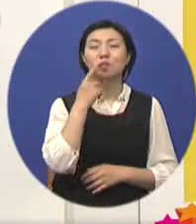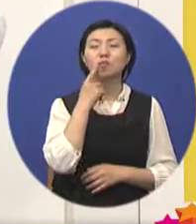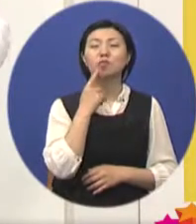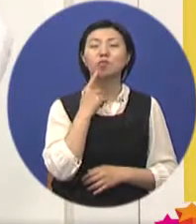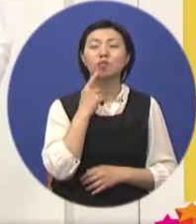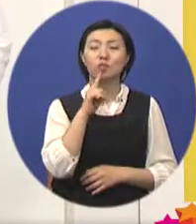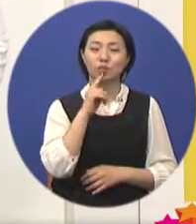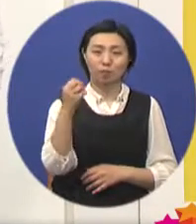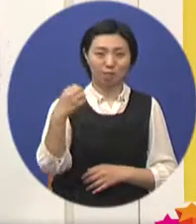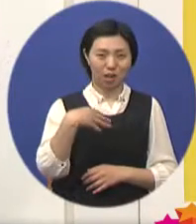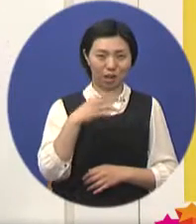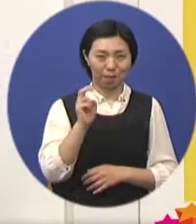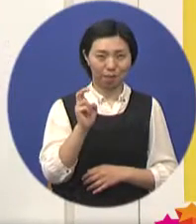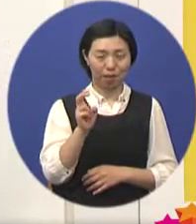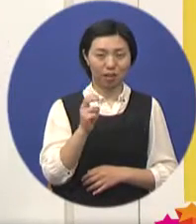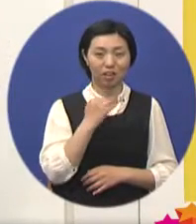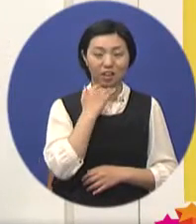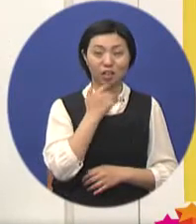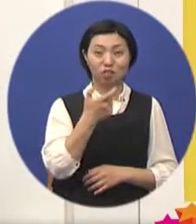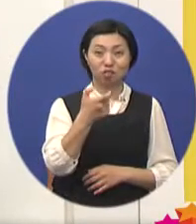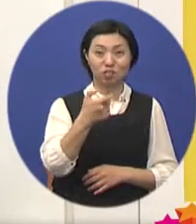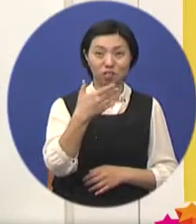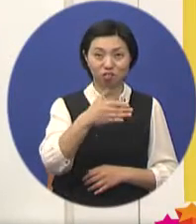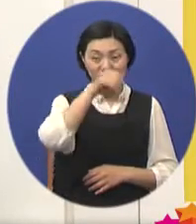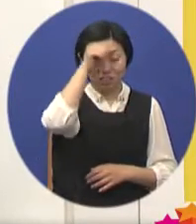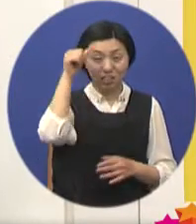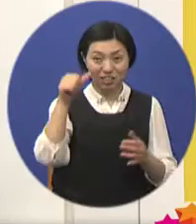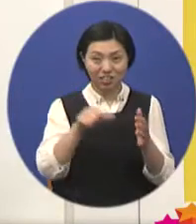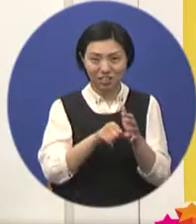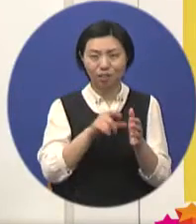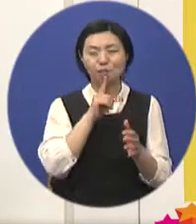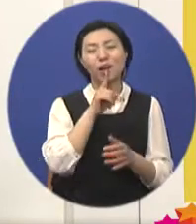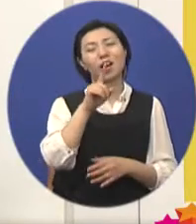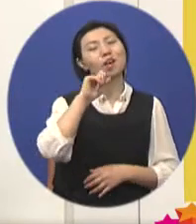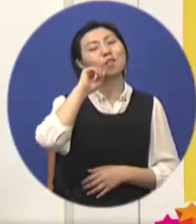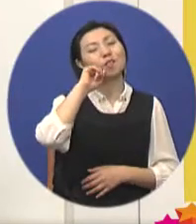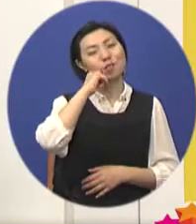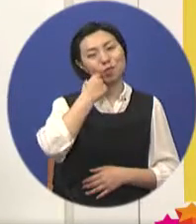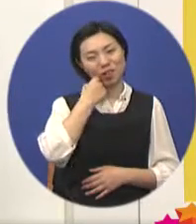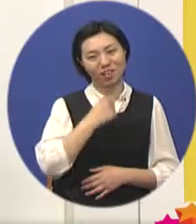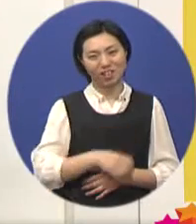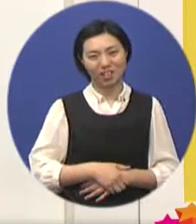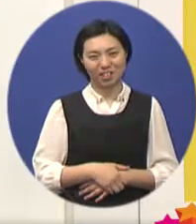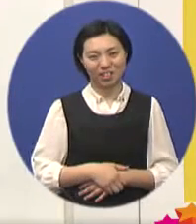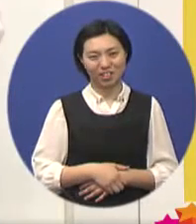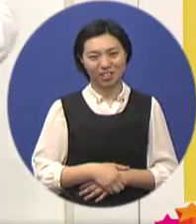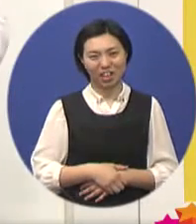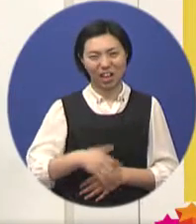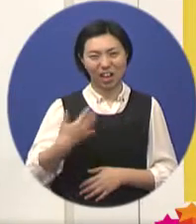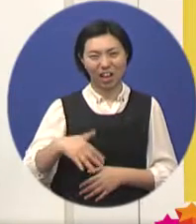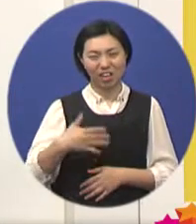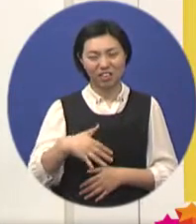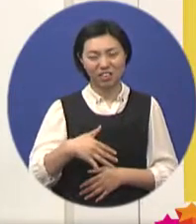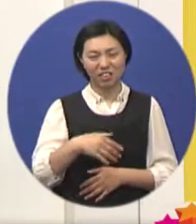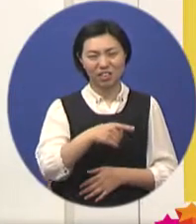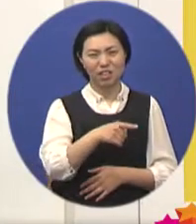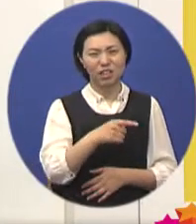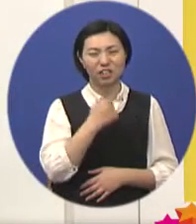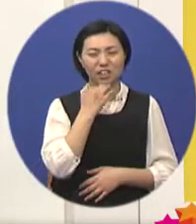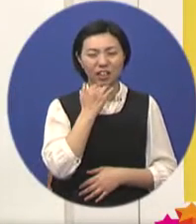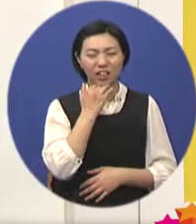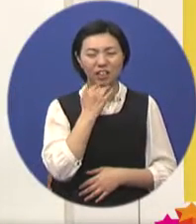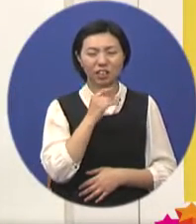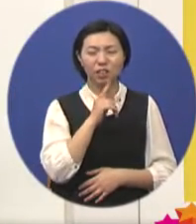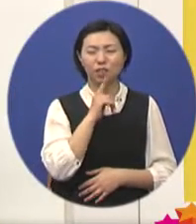어찌 69세가 인생이라고 말하겠습니까? 아이고. 아직 그 나이는 잽이 안 되지요.